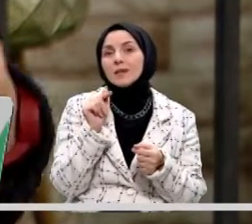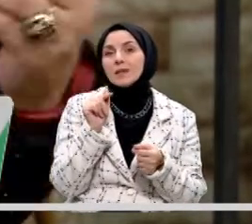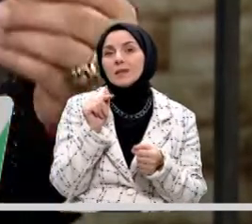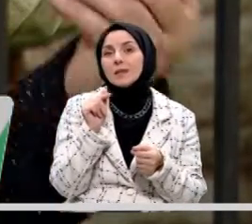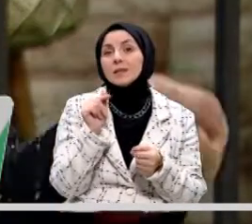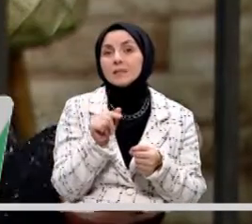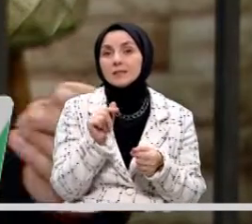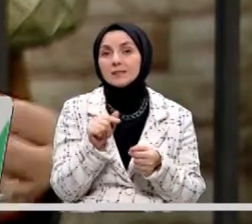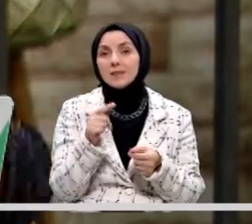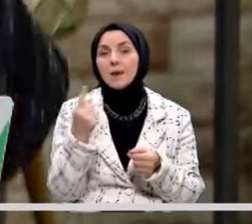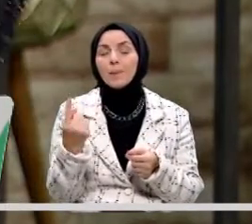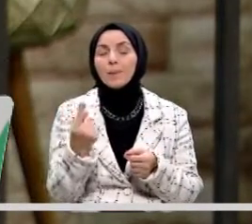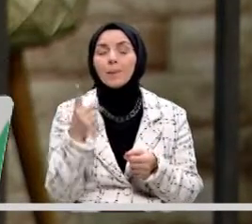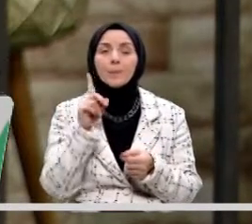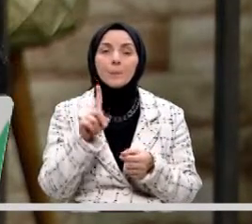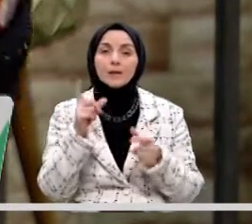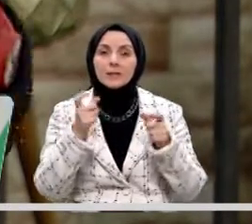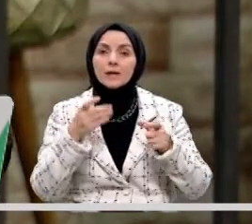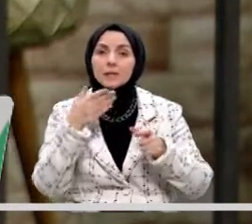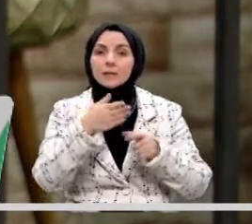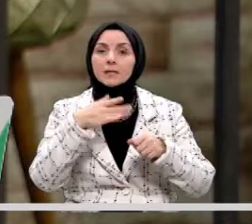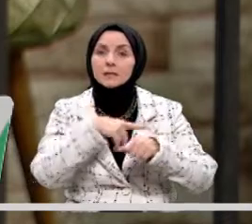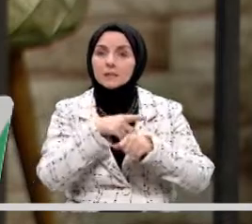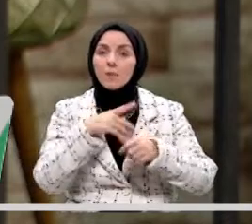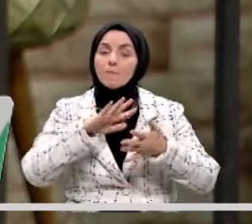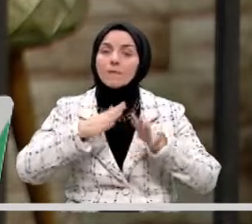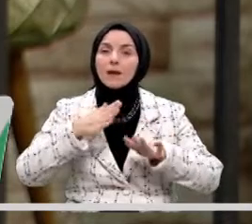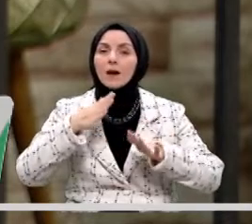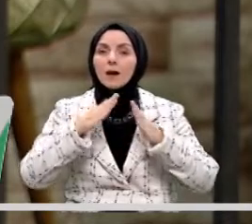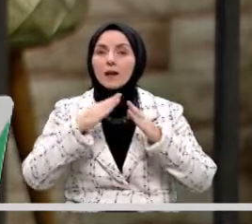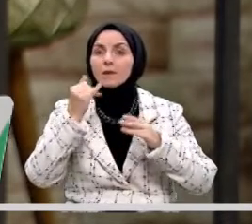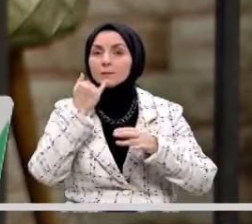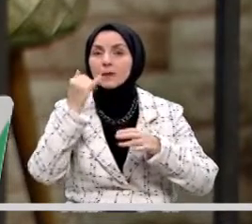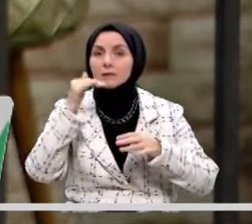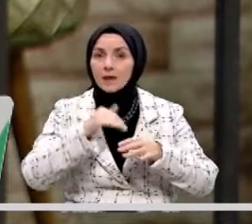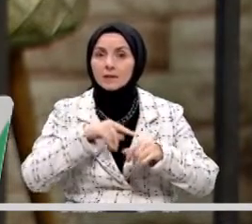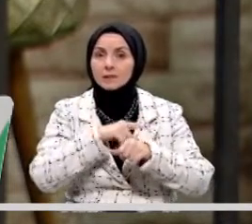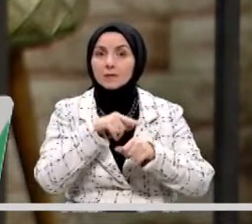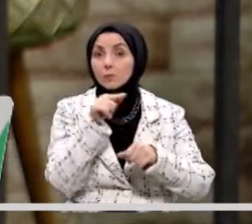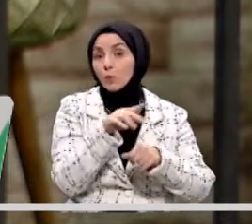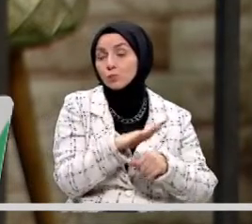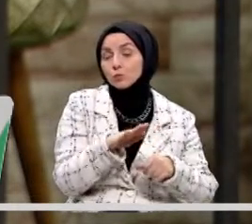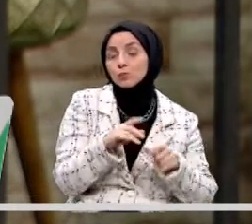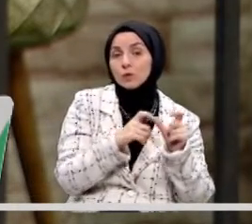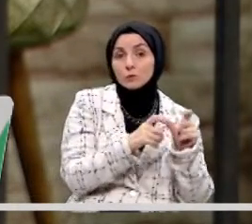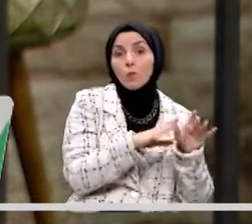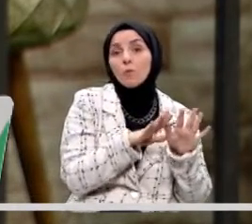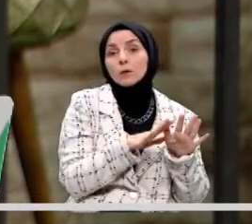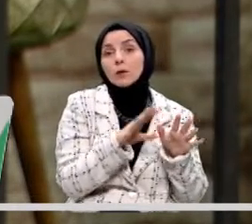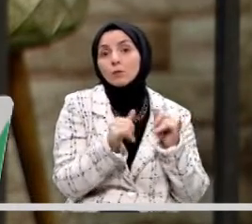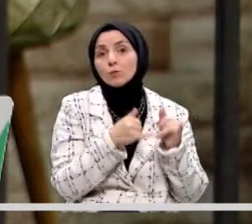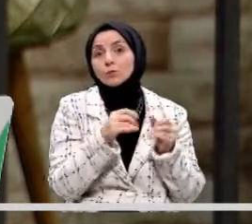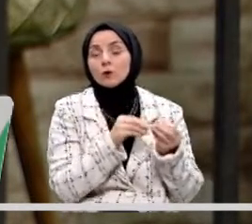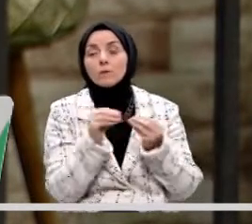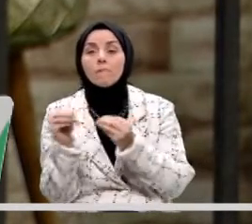Siz de bir yere gittiğinizde çocuğunun evinize bir misafir geldiğinde çocuğunuza sormadan oyuncağını vermeyin asla